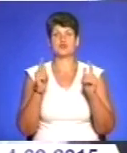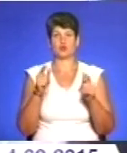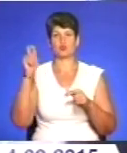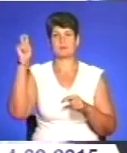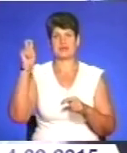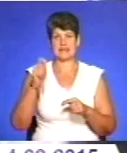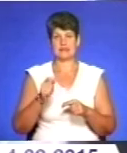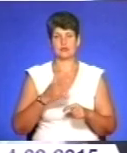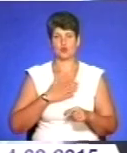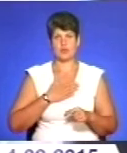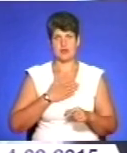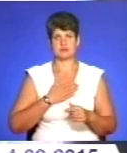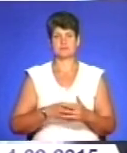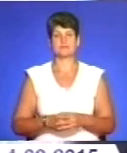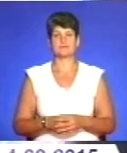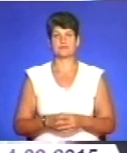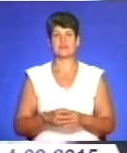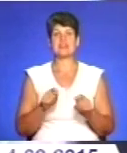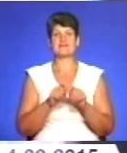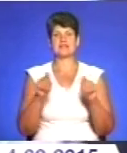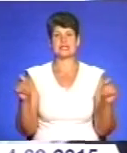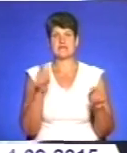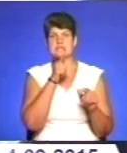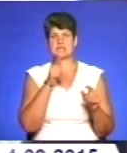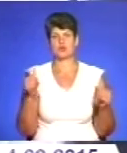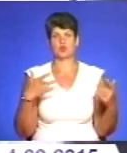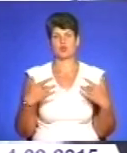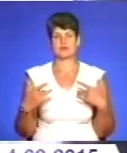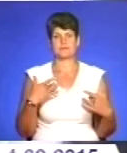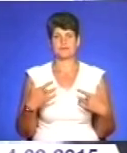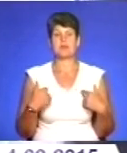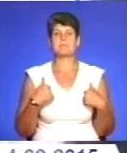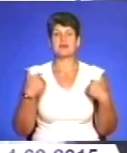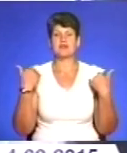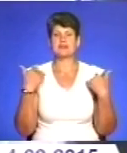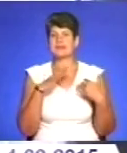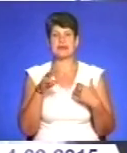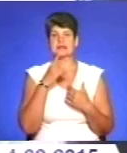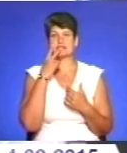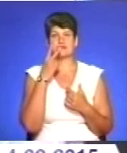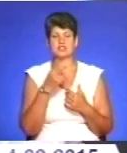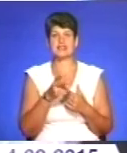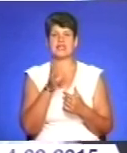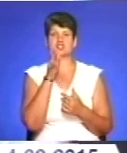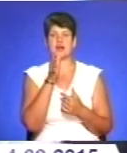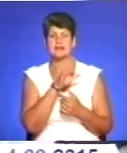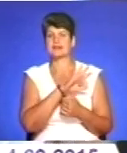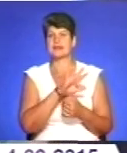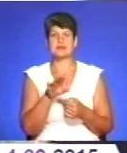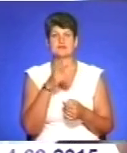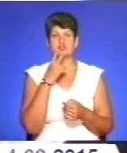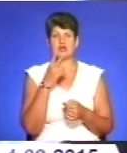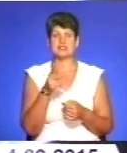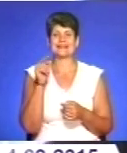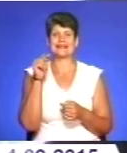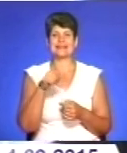приїхати до нас на відкриття сезону концерту. Ми, незважаючи на час, незважаючи